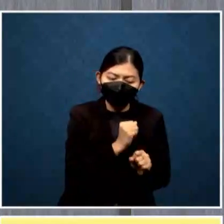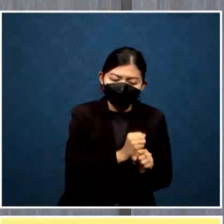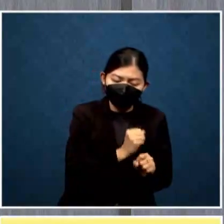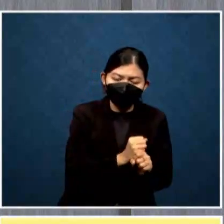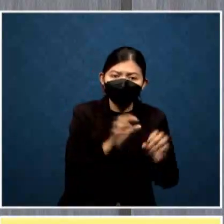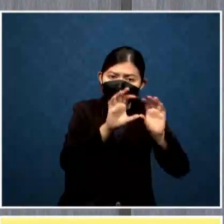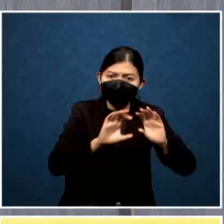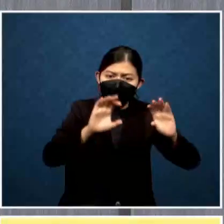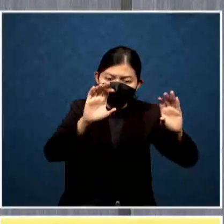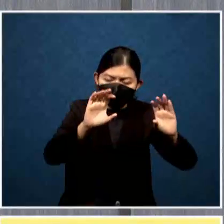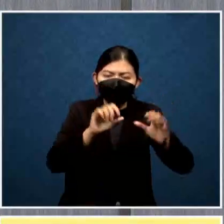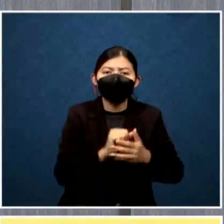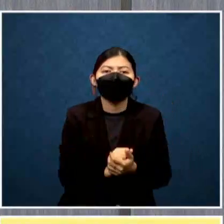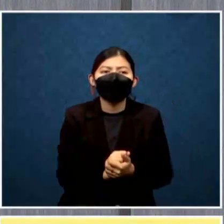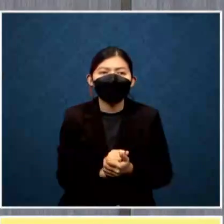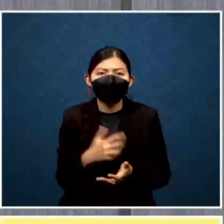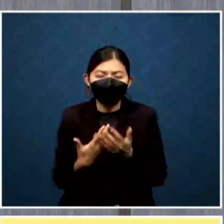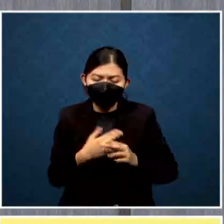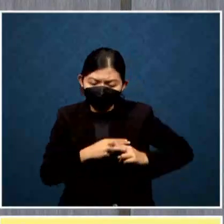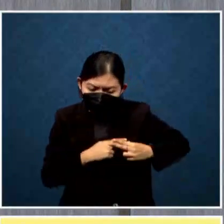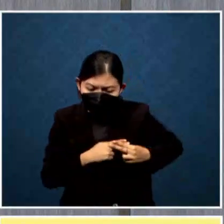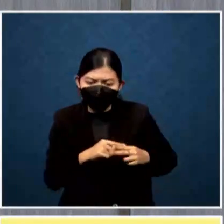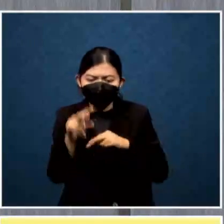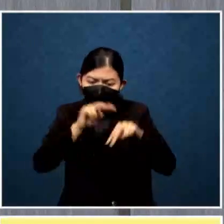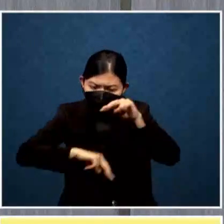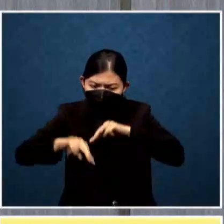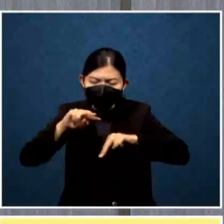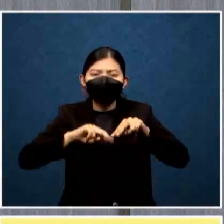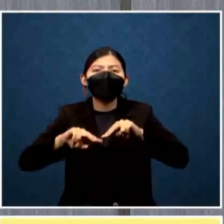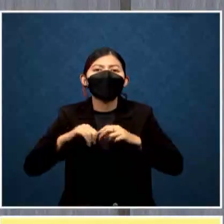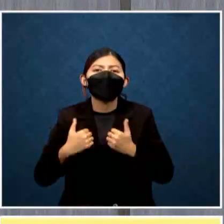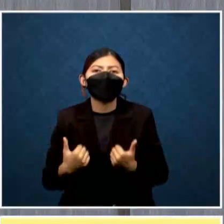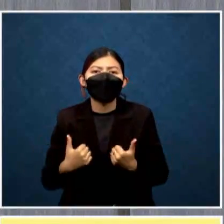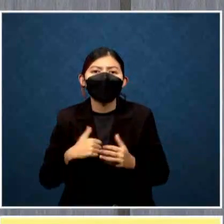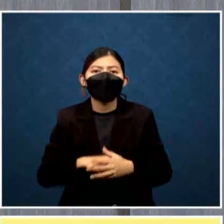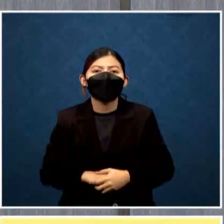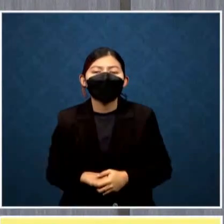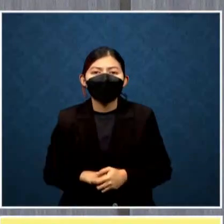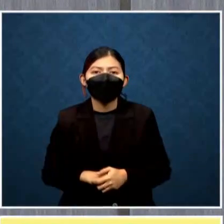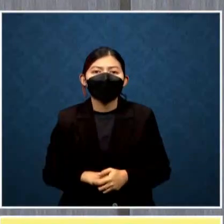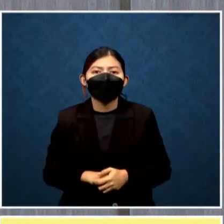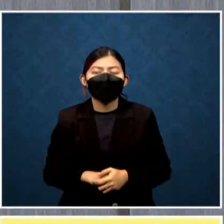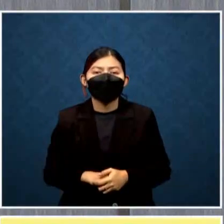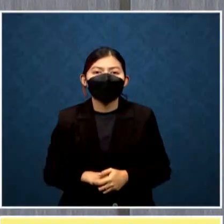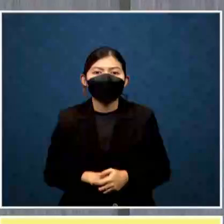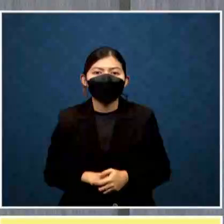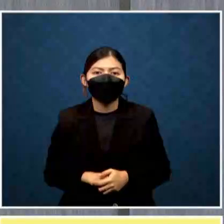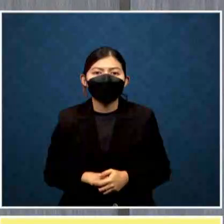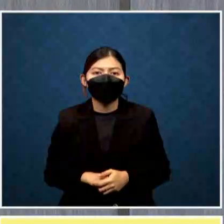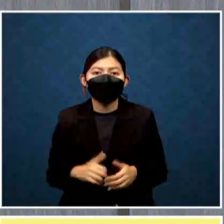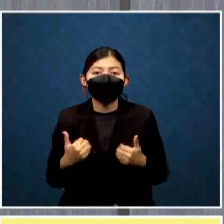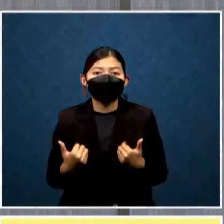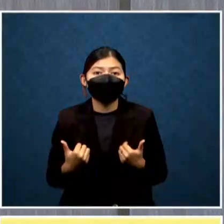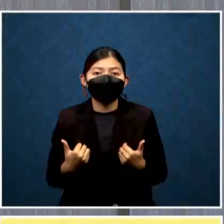ำหรือรับผิดชอบต่อกรณีนี้ความจริงแล้วอย่าง